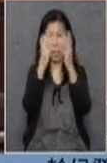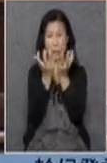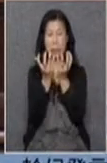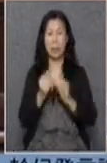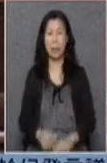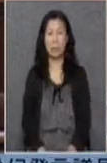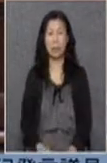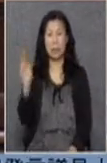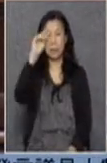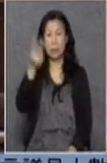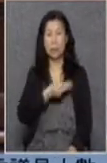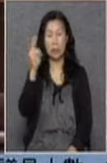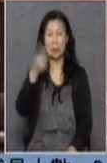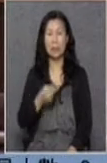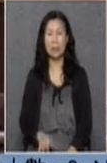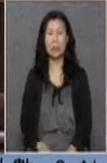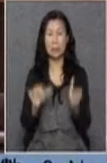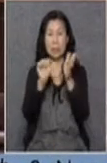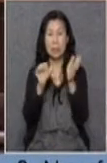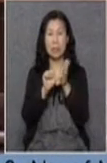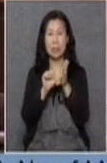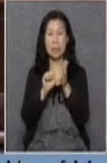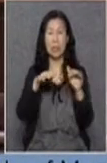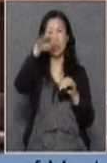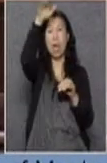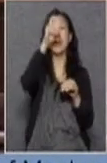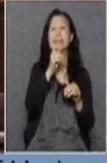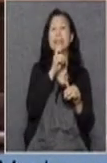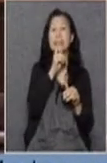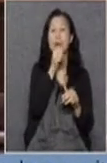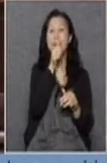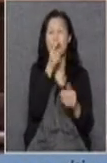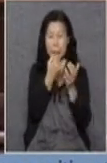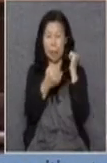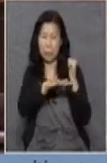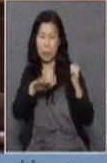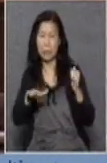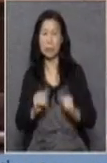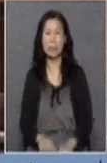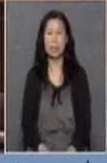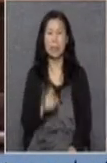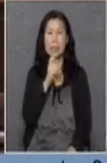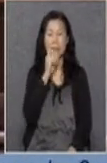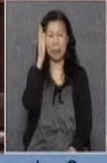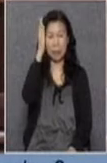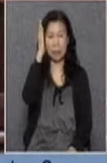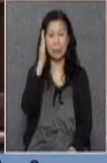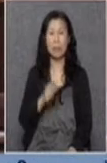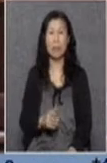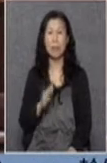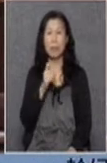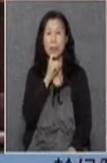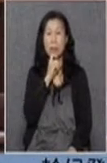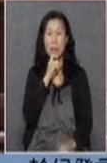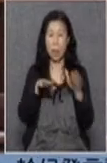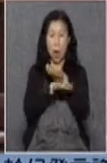通常我想特色都是上有高堂啦，下有子女啦，也都希望呢是可以維持到一個